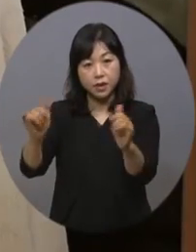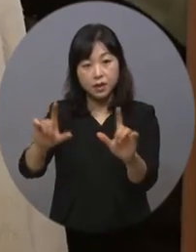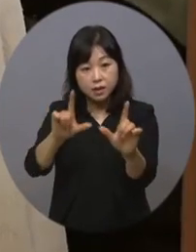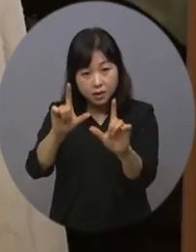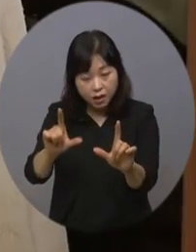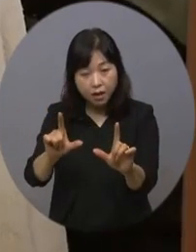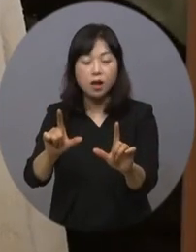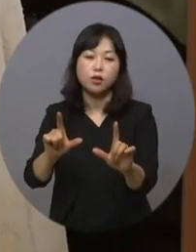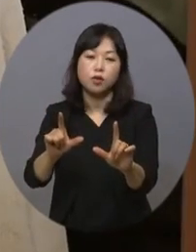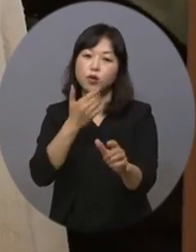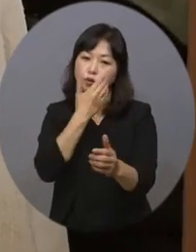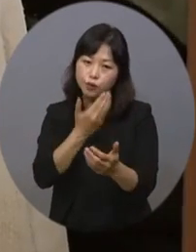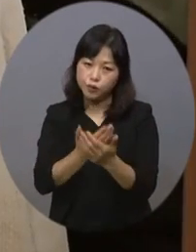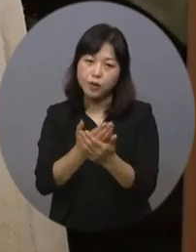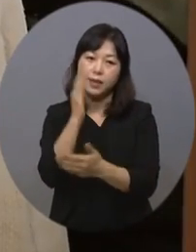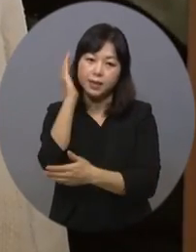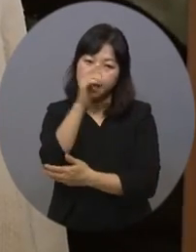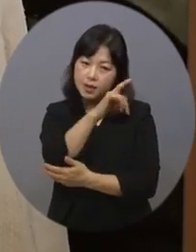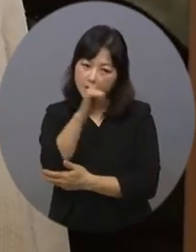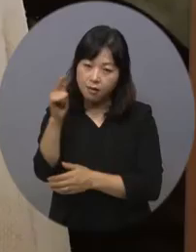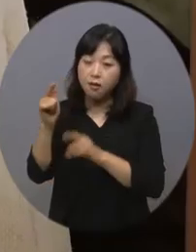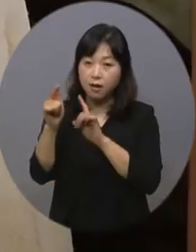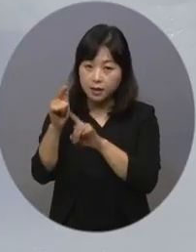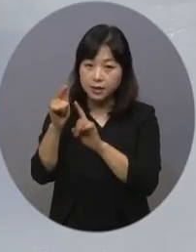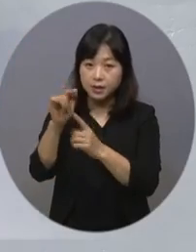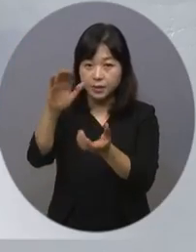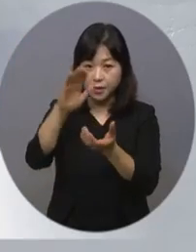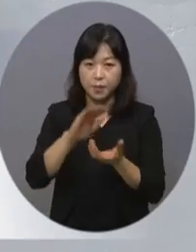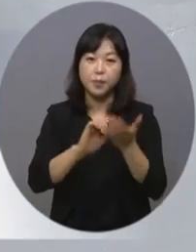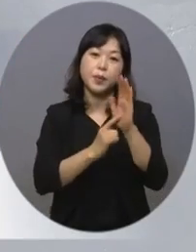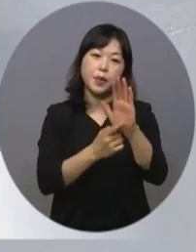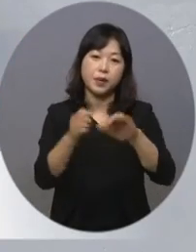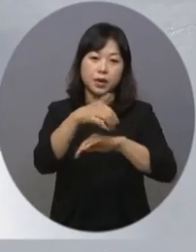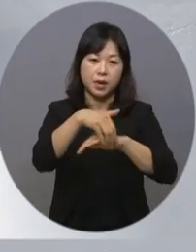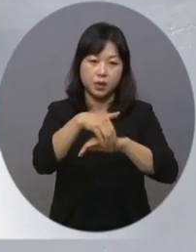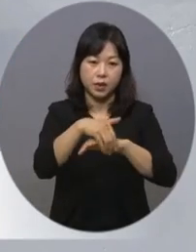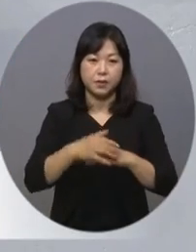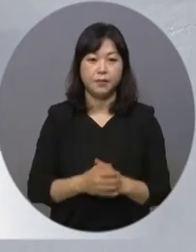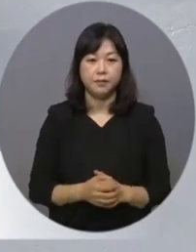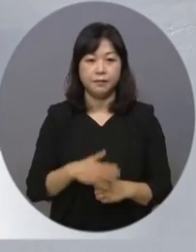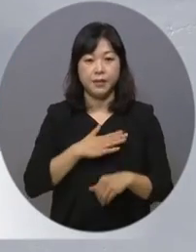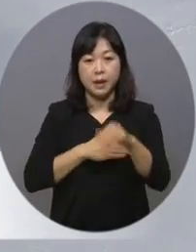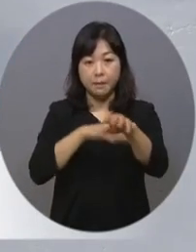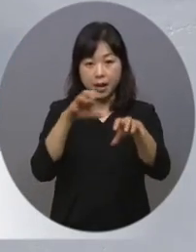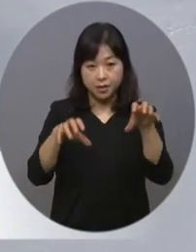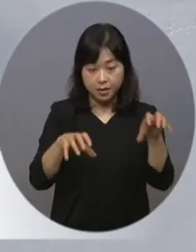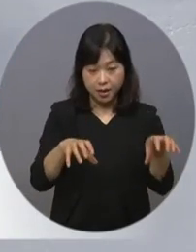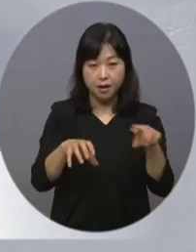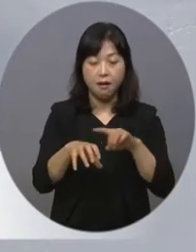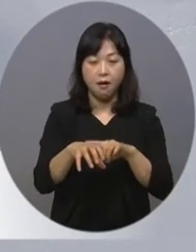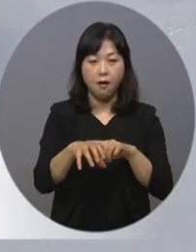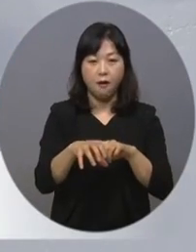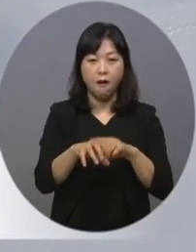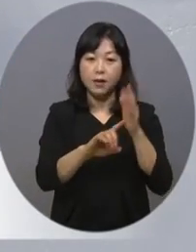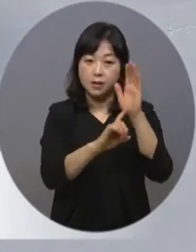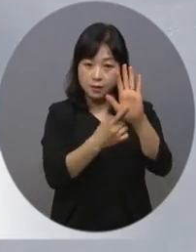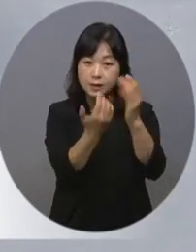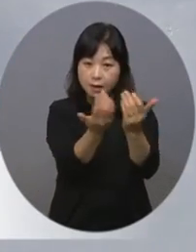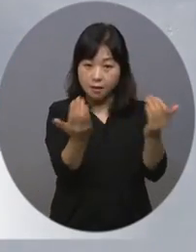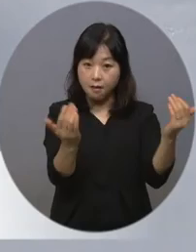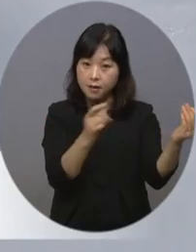담아 소통하는 전시를 할 계획입니다. 예, 우리 마을에 이런 갤러리가 들어오게 됐다는